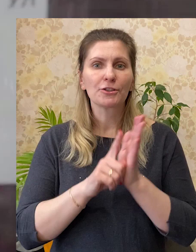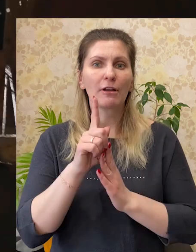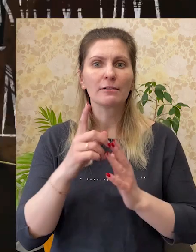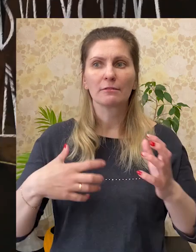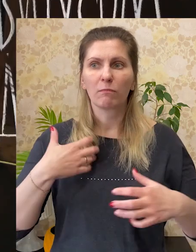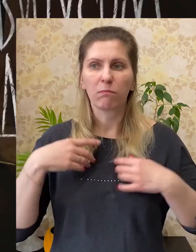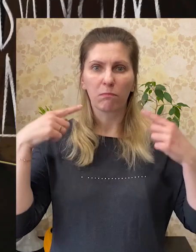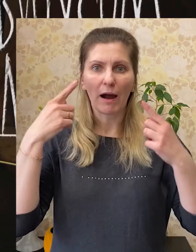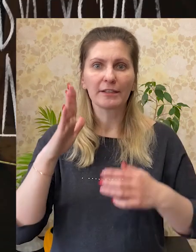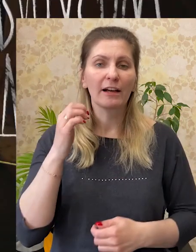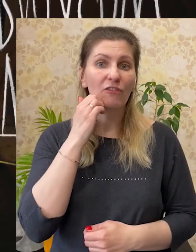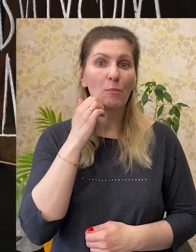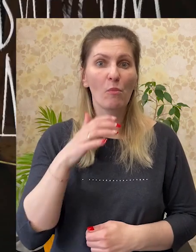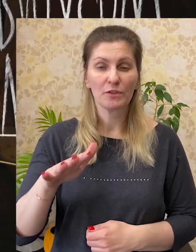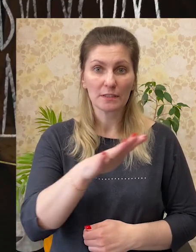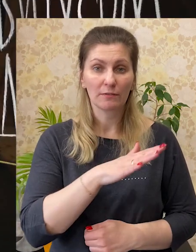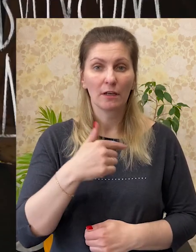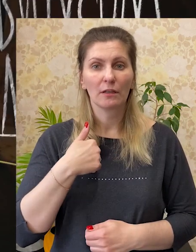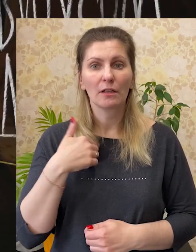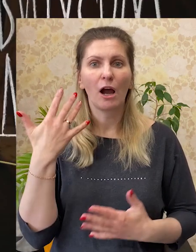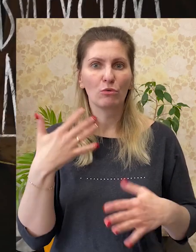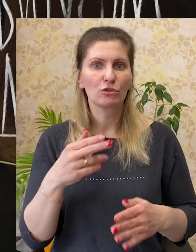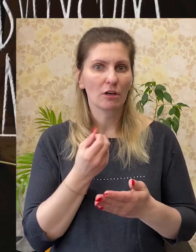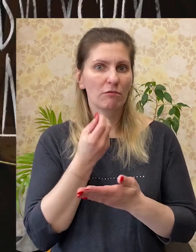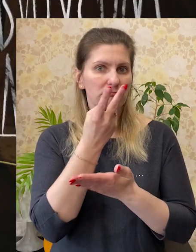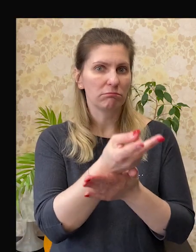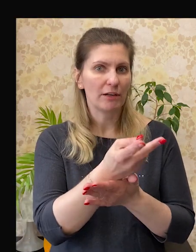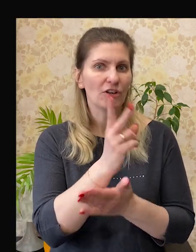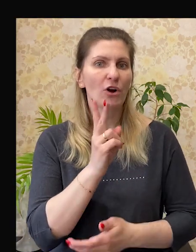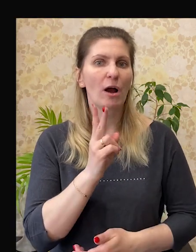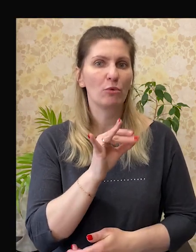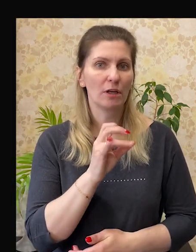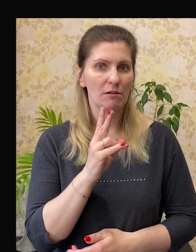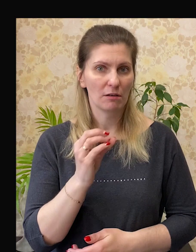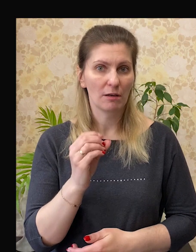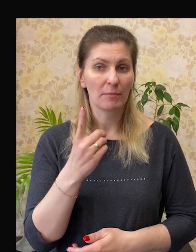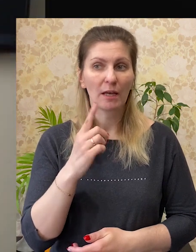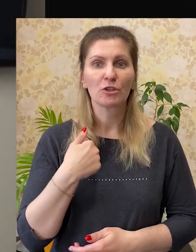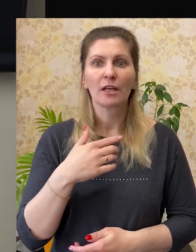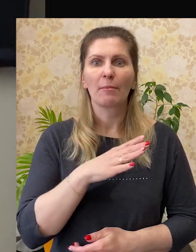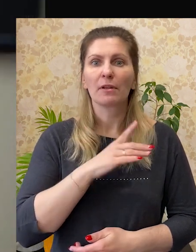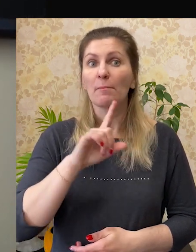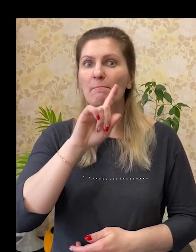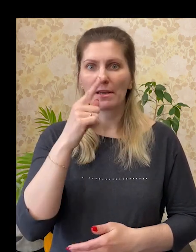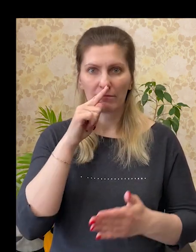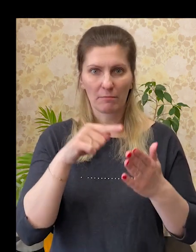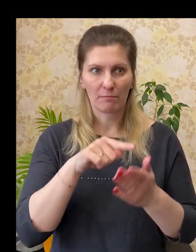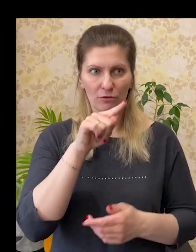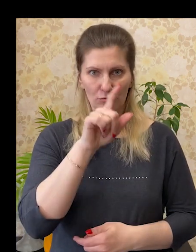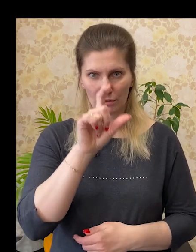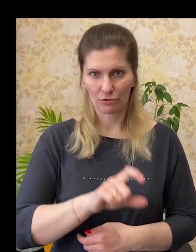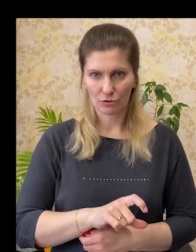Когда началась паника в Москве, я находилась уже в коммунарке, потому что я была тем самым вообще